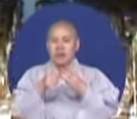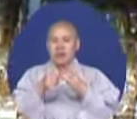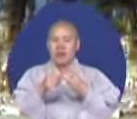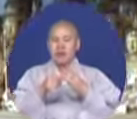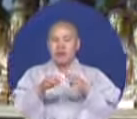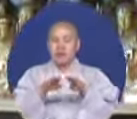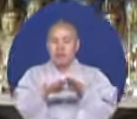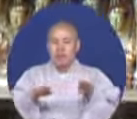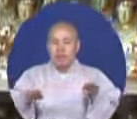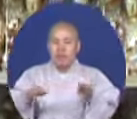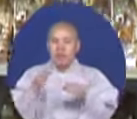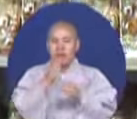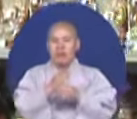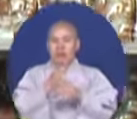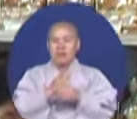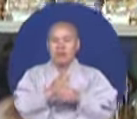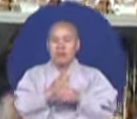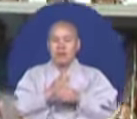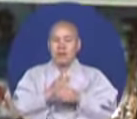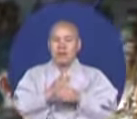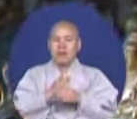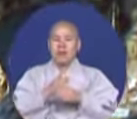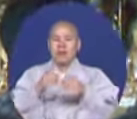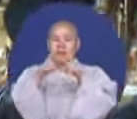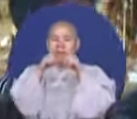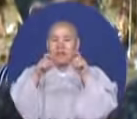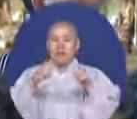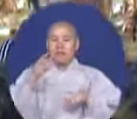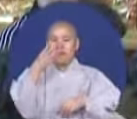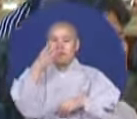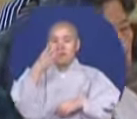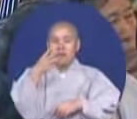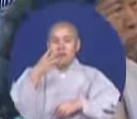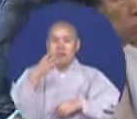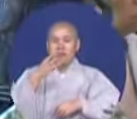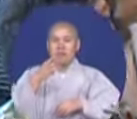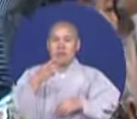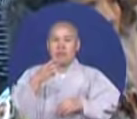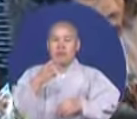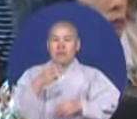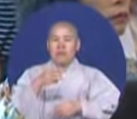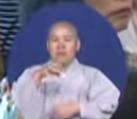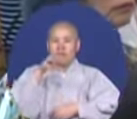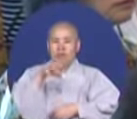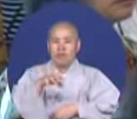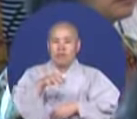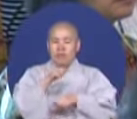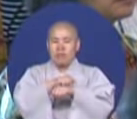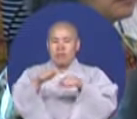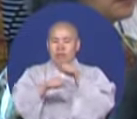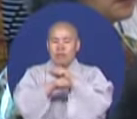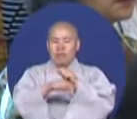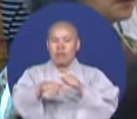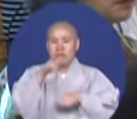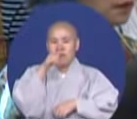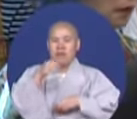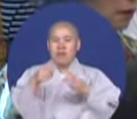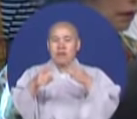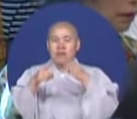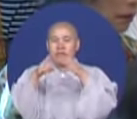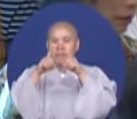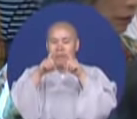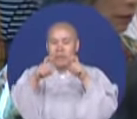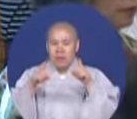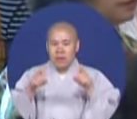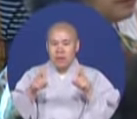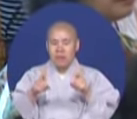야지 평지 중에 탑을 셋을 모신 그런 사찰이 있는데 이거 삼탑가람이라고 합니다.